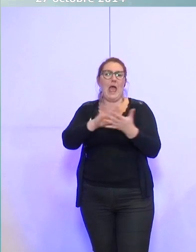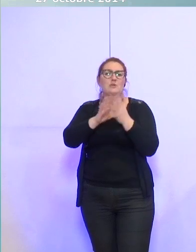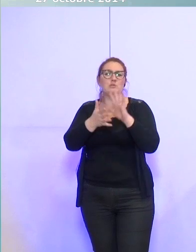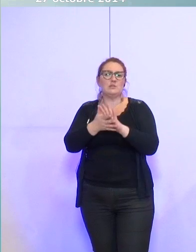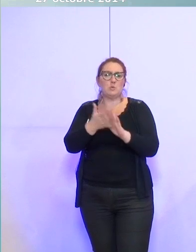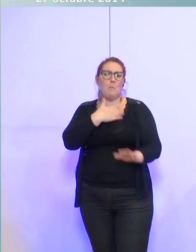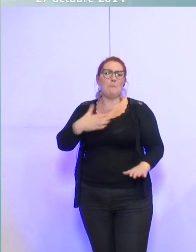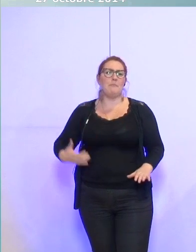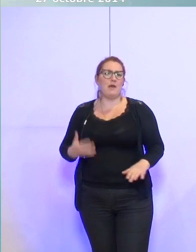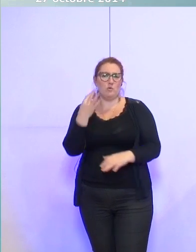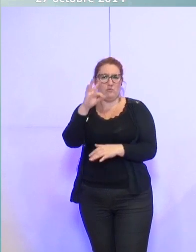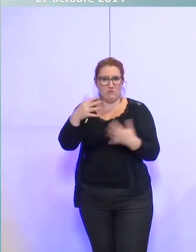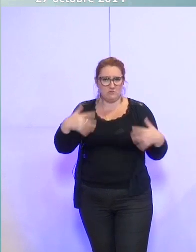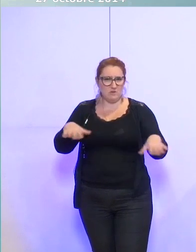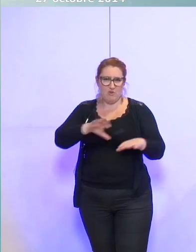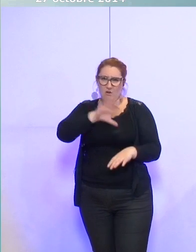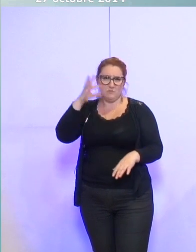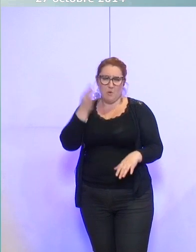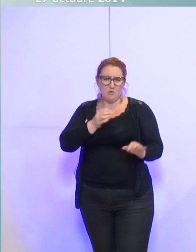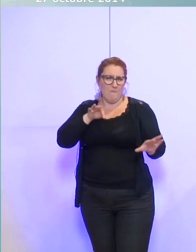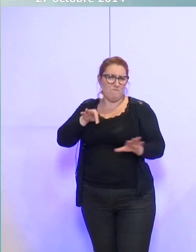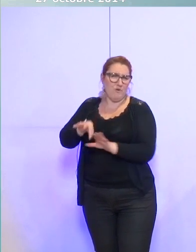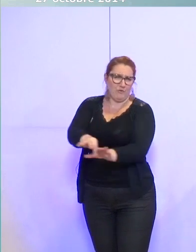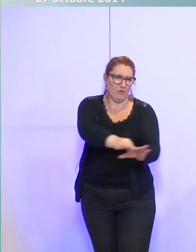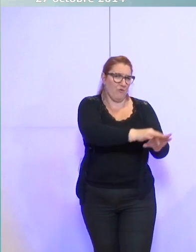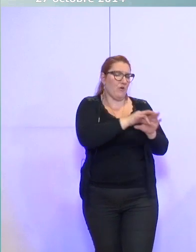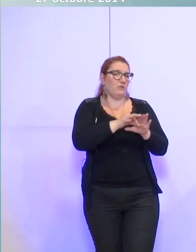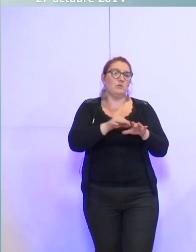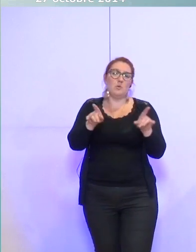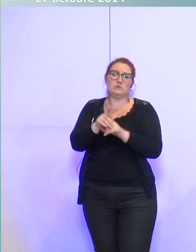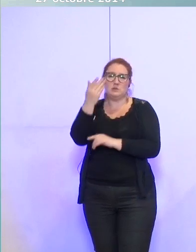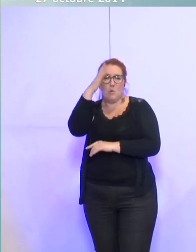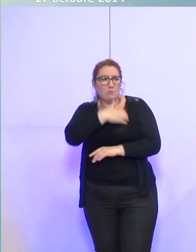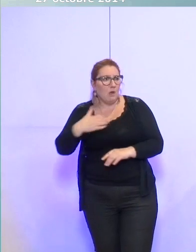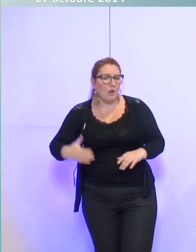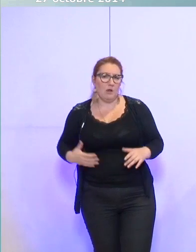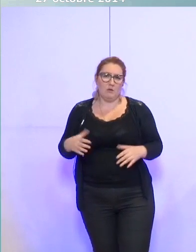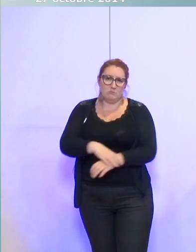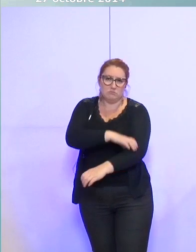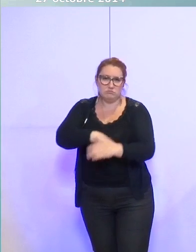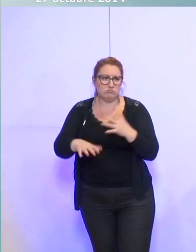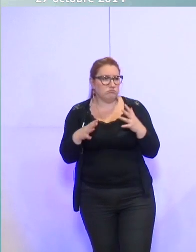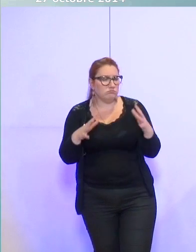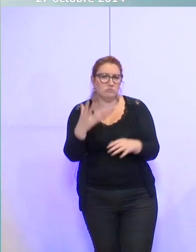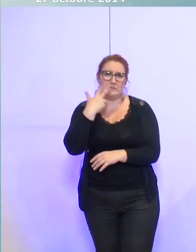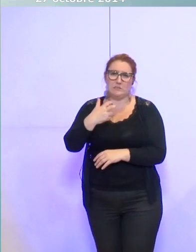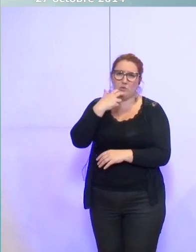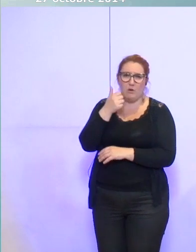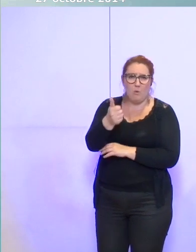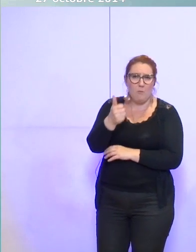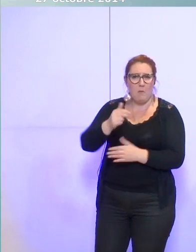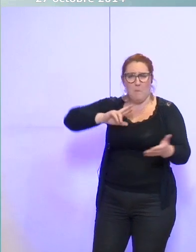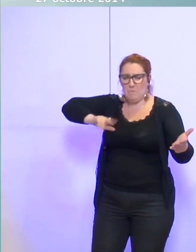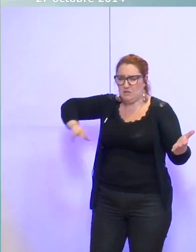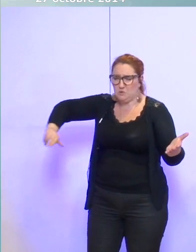maires de France a voté à l'unanimité, différentes collectivités se mobilisent, des citoyens également se mobilisent à travers des